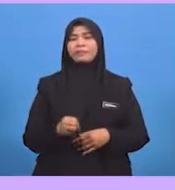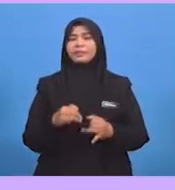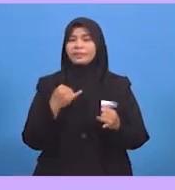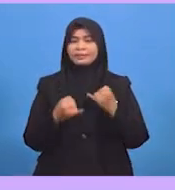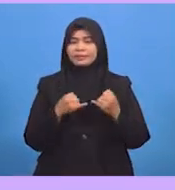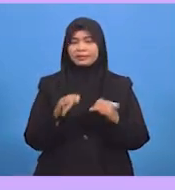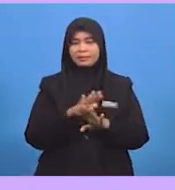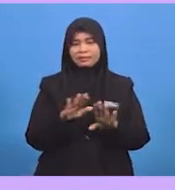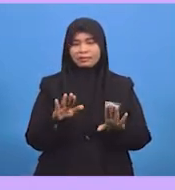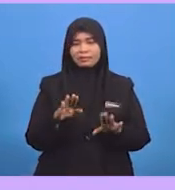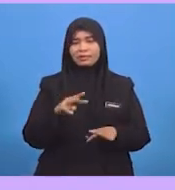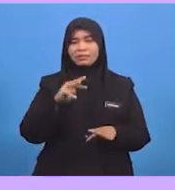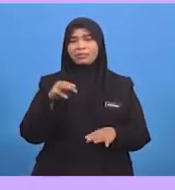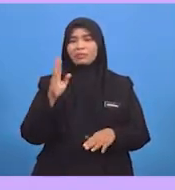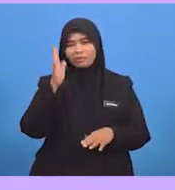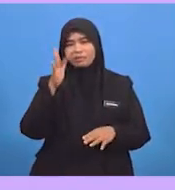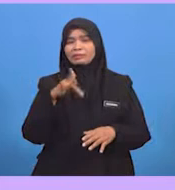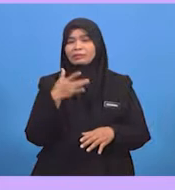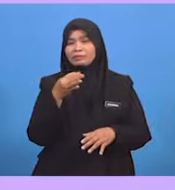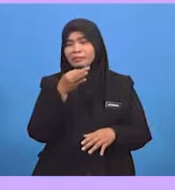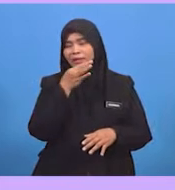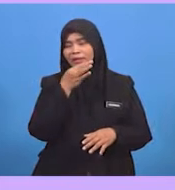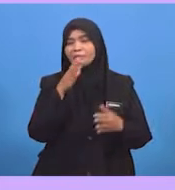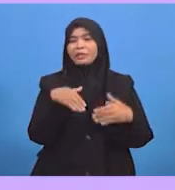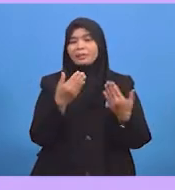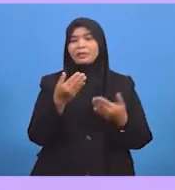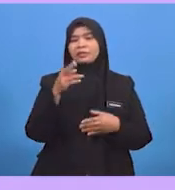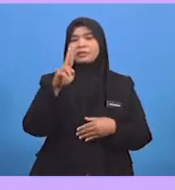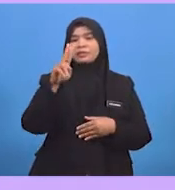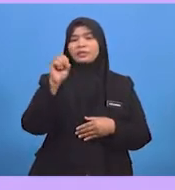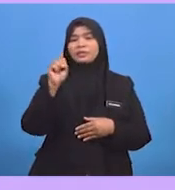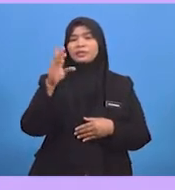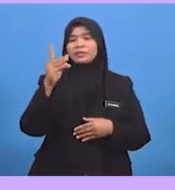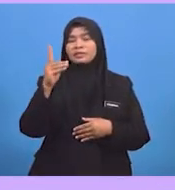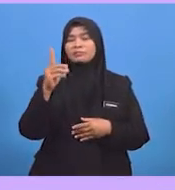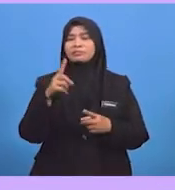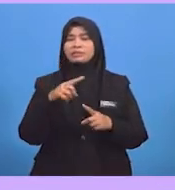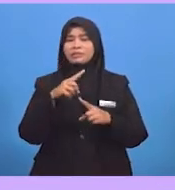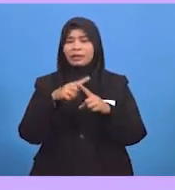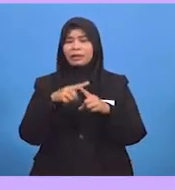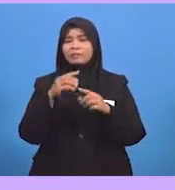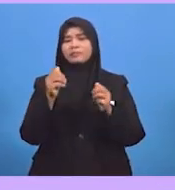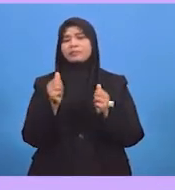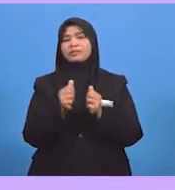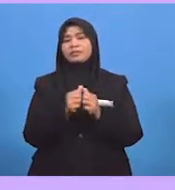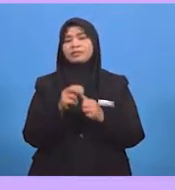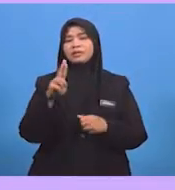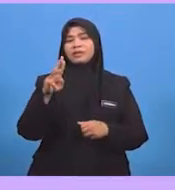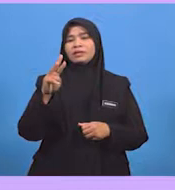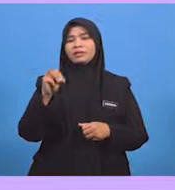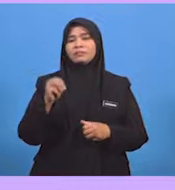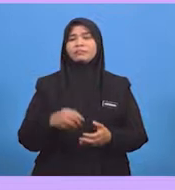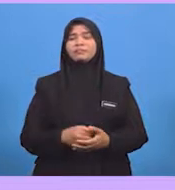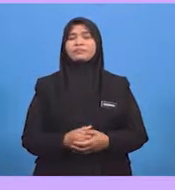Jika tidak, murid akan berasa keliru. Bagaimana USD didarab dengan RM boleh dapat jawapan dalam unit